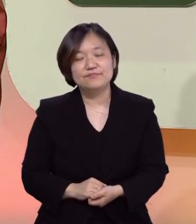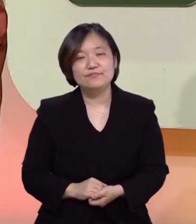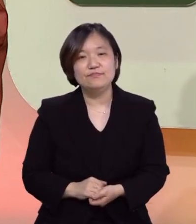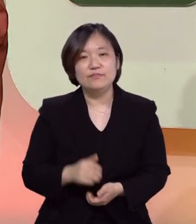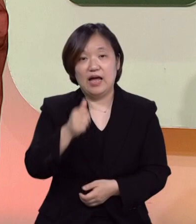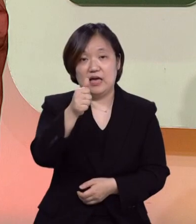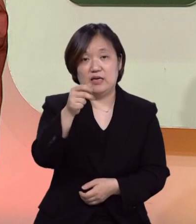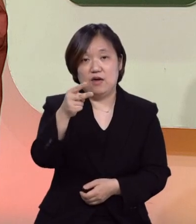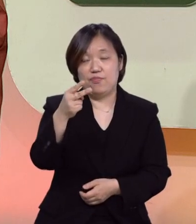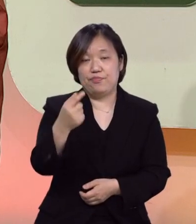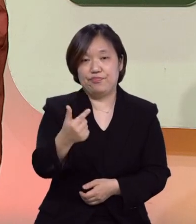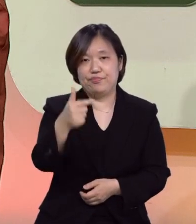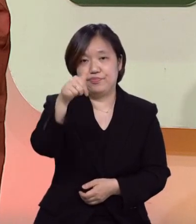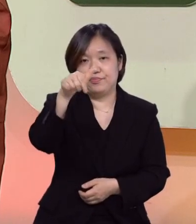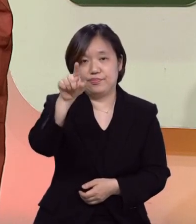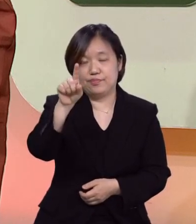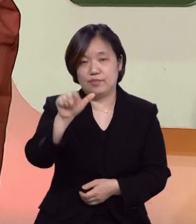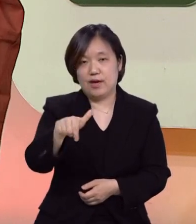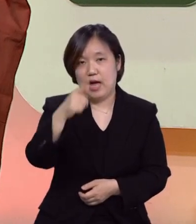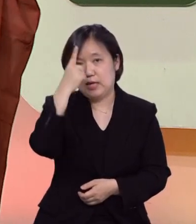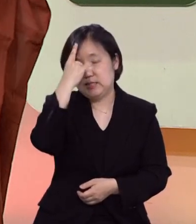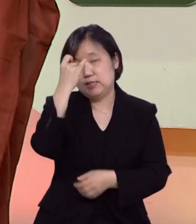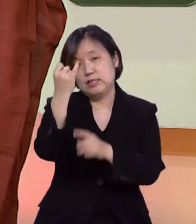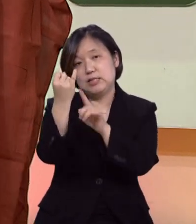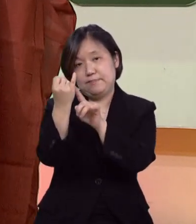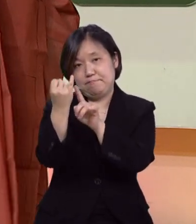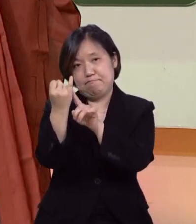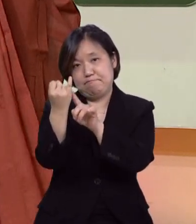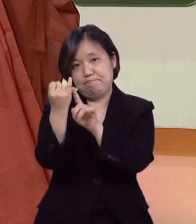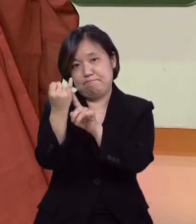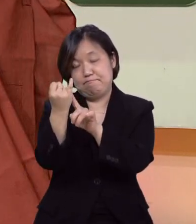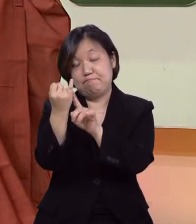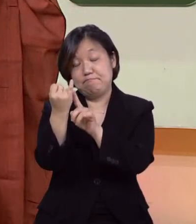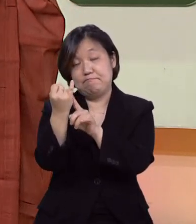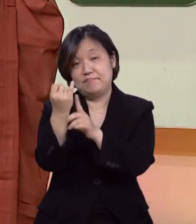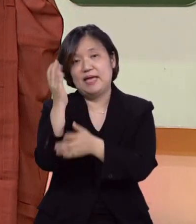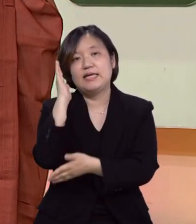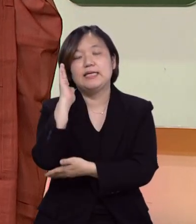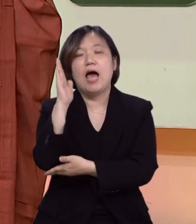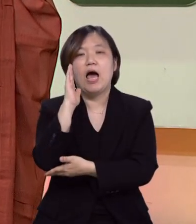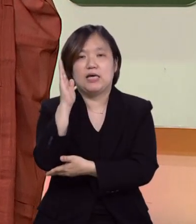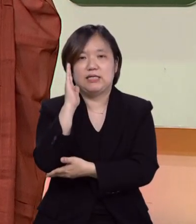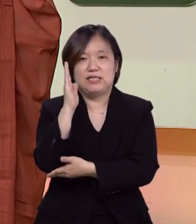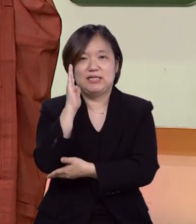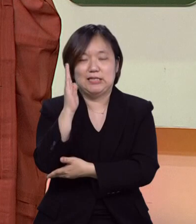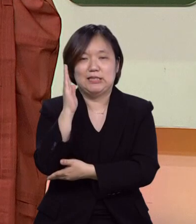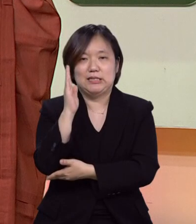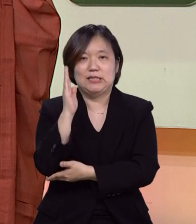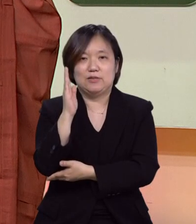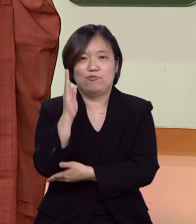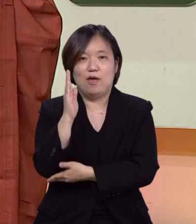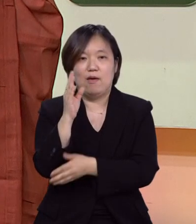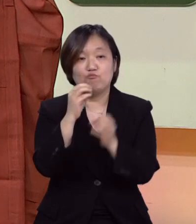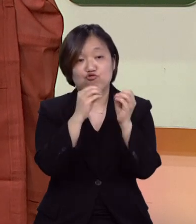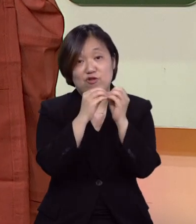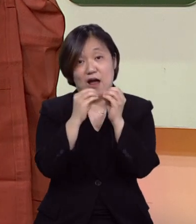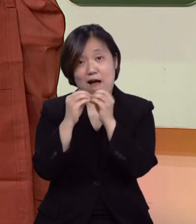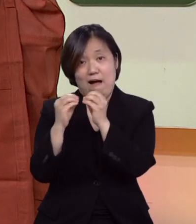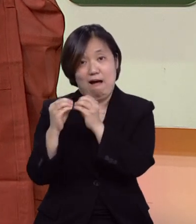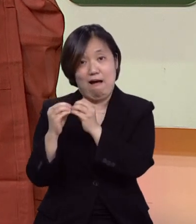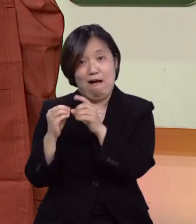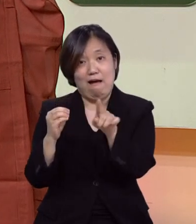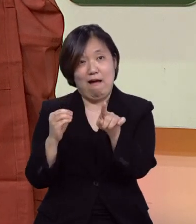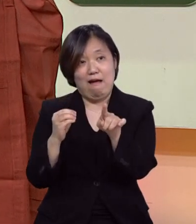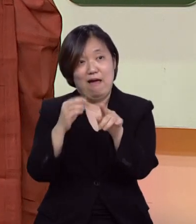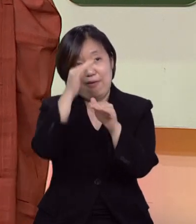형각 스님께서 이렇게 남기신 그런 말씀 중에 너무 우리 불자들이 너무 내용이 좋아서 좀 가슴에